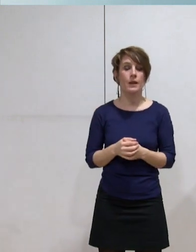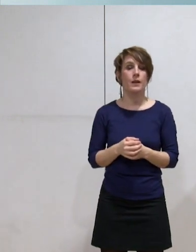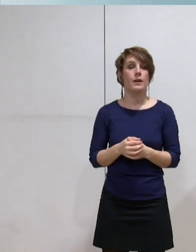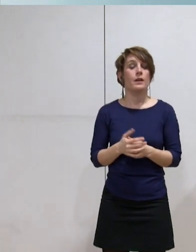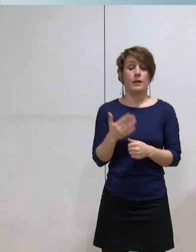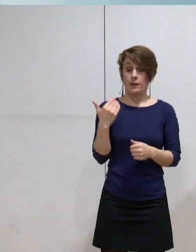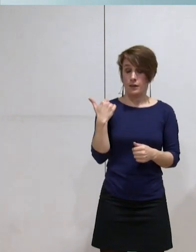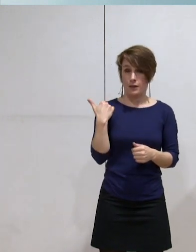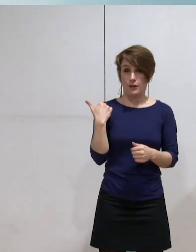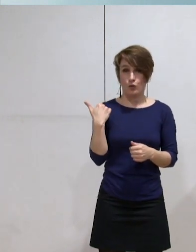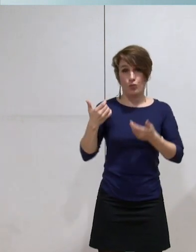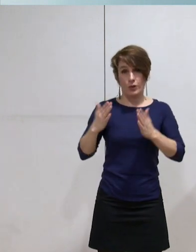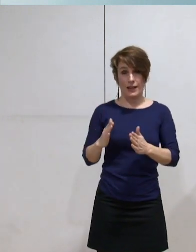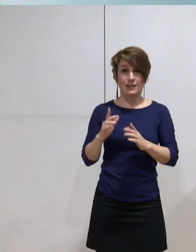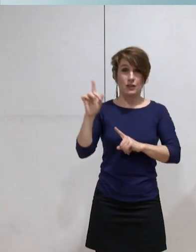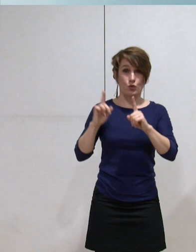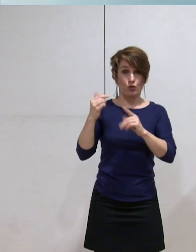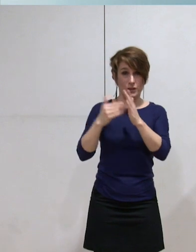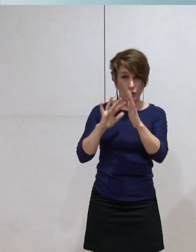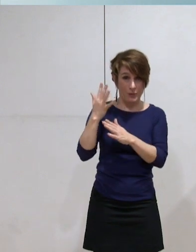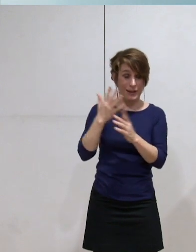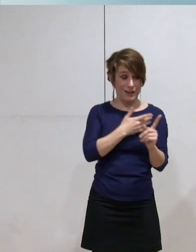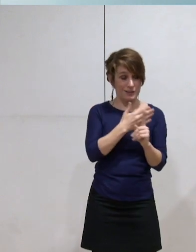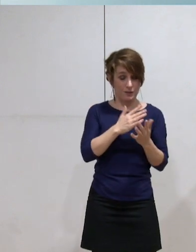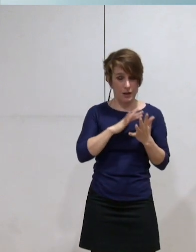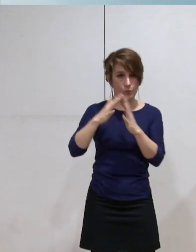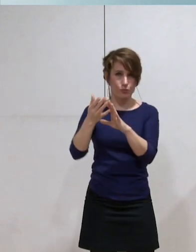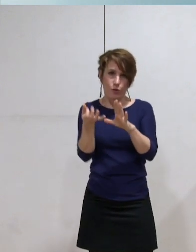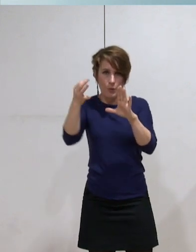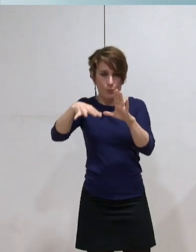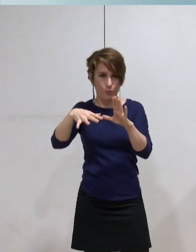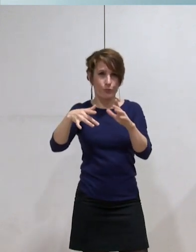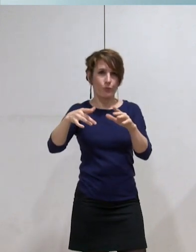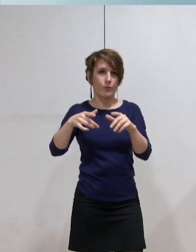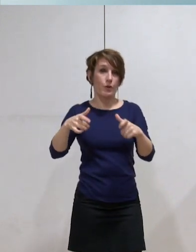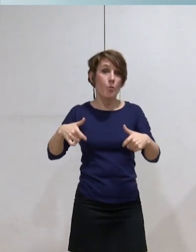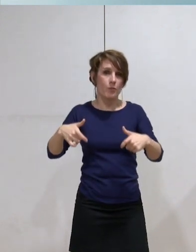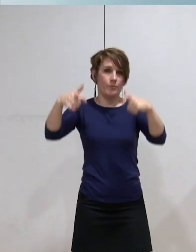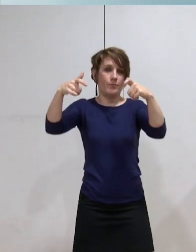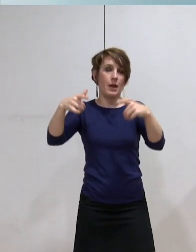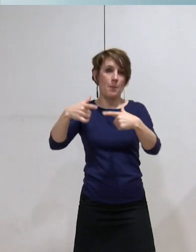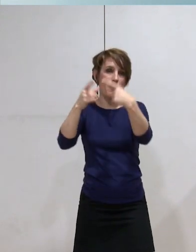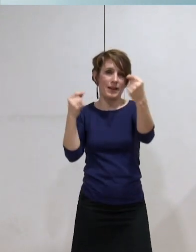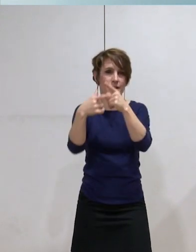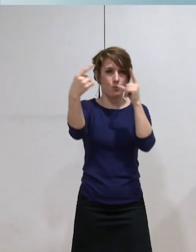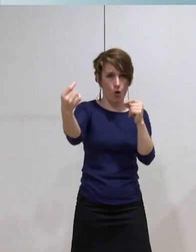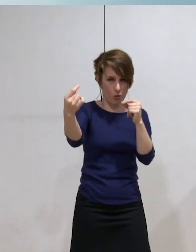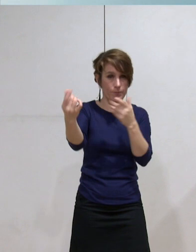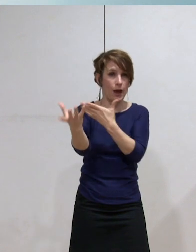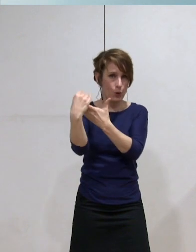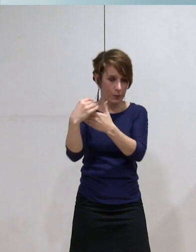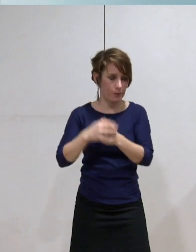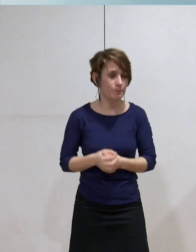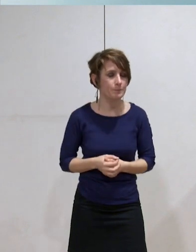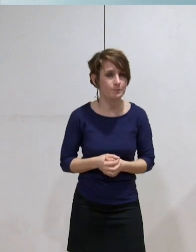modificative de juillet 2015 figure dans ce budget l'équipement événementiel Palais des Sports en enfin ce budget